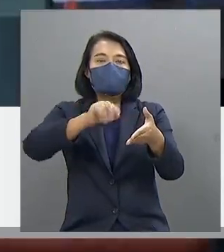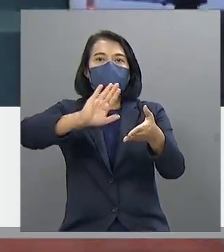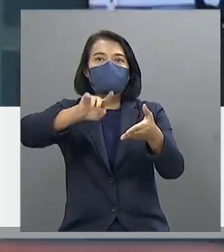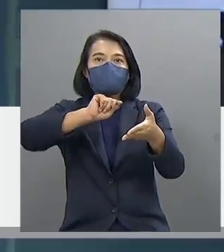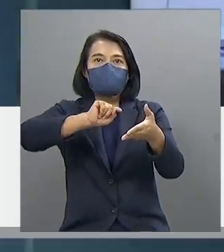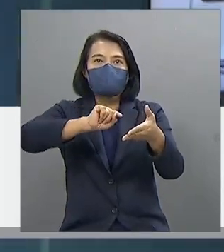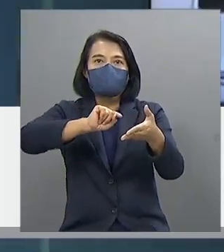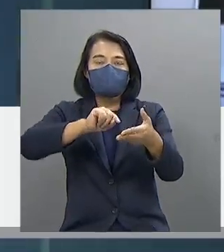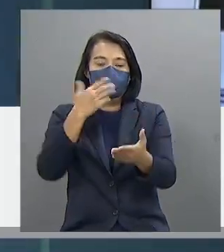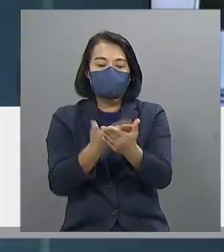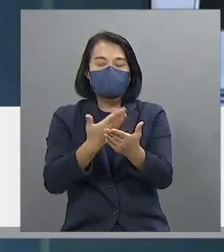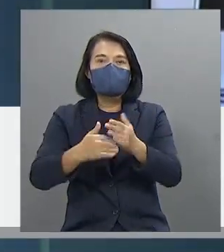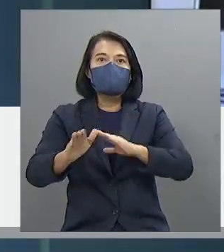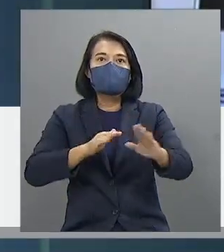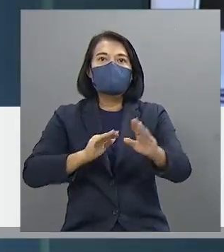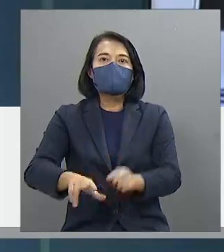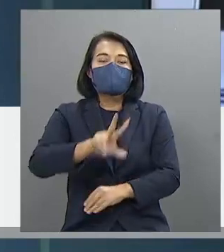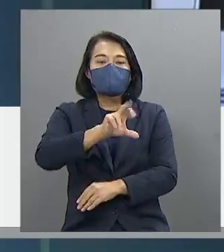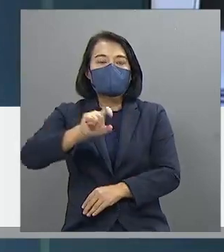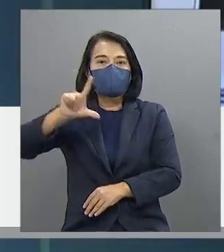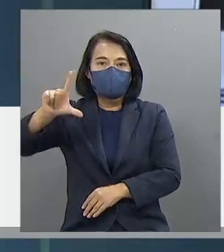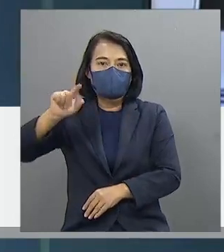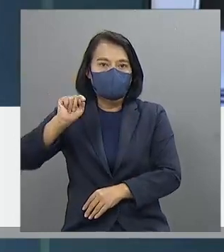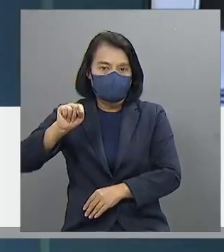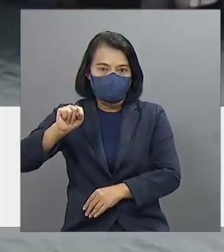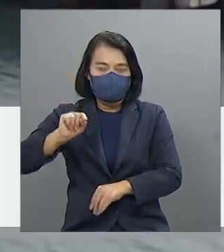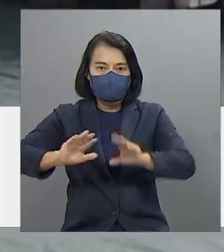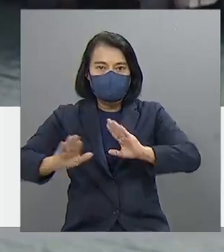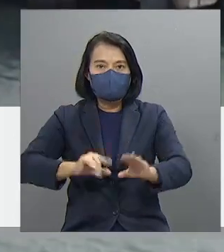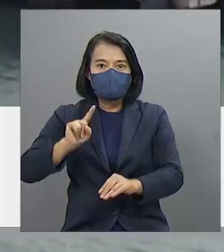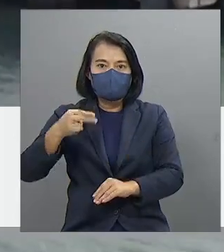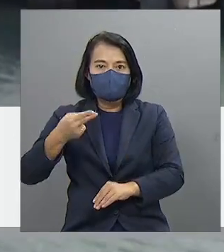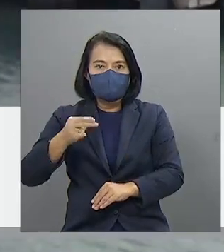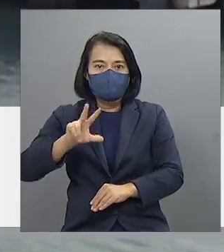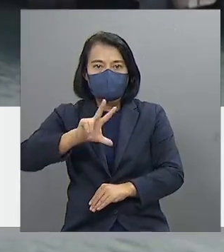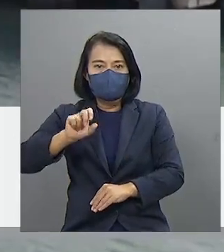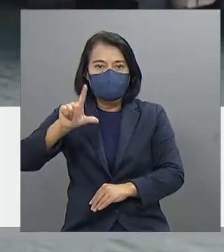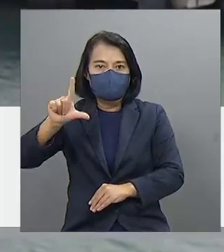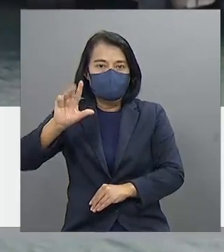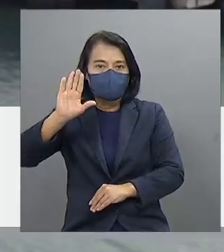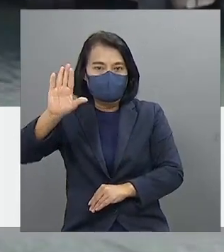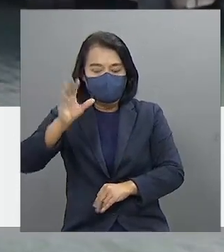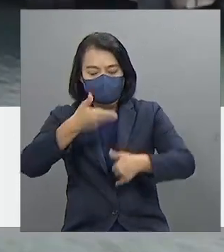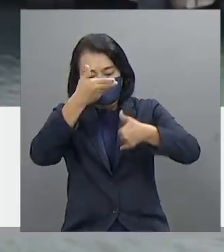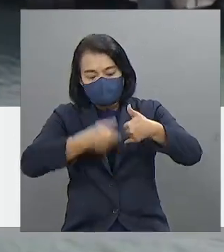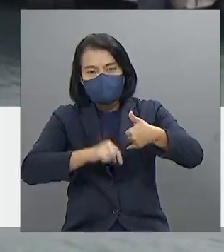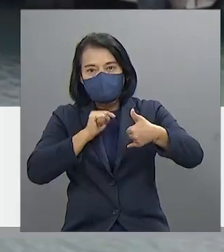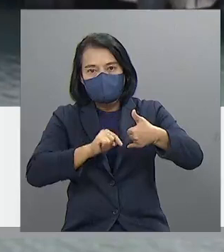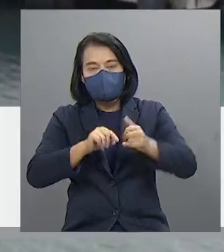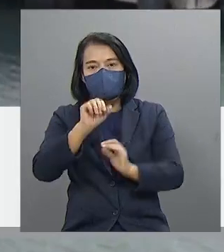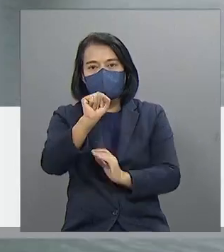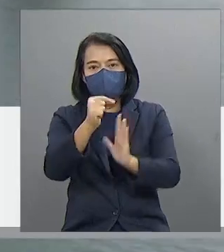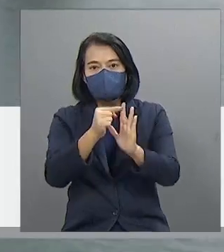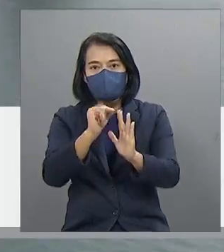300ล้านดอลลาร์สหรัฐหรือว่าประมาณ 1,300 ล้านบาทของสุไลมานเคลิมอฟหนึ่งในมหาเศรษฐีชาวรั